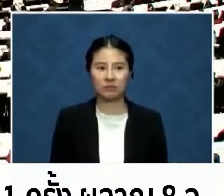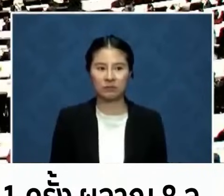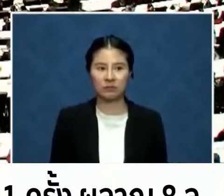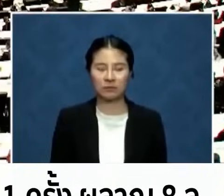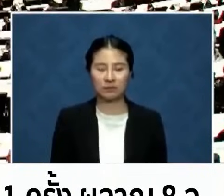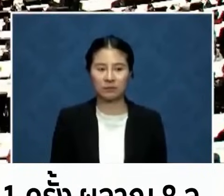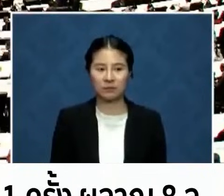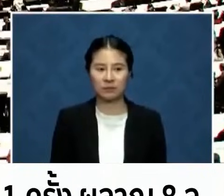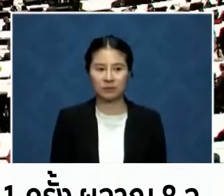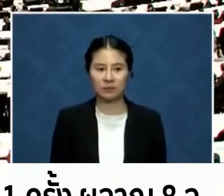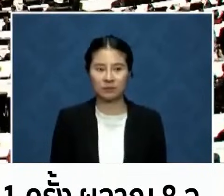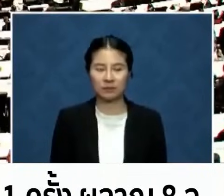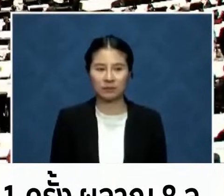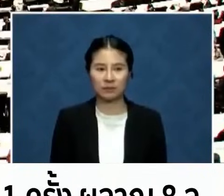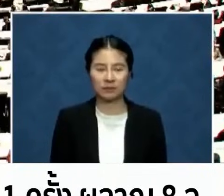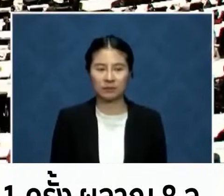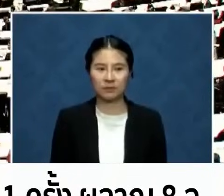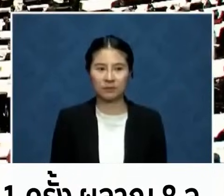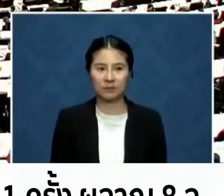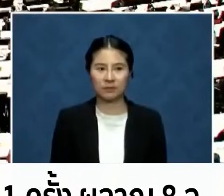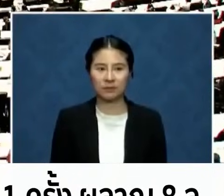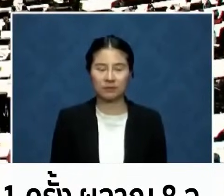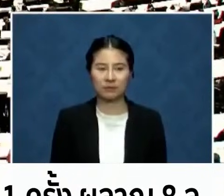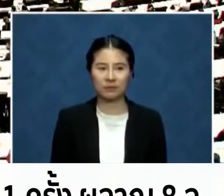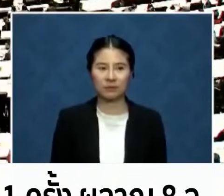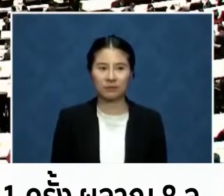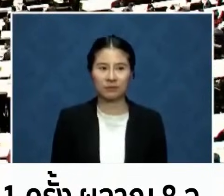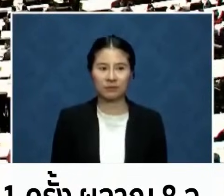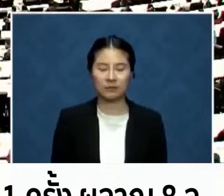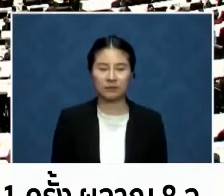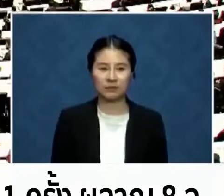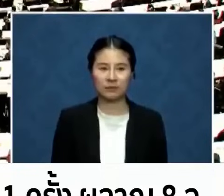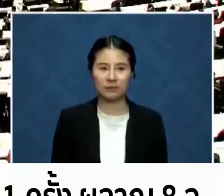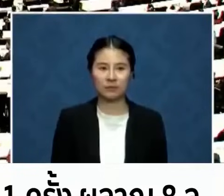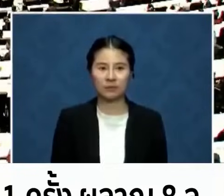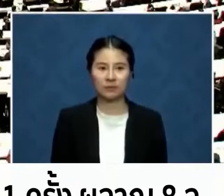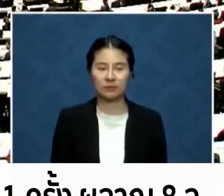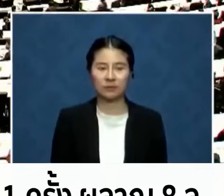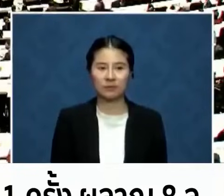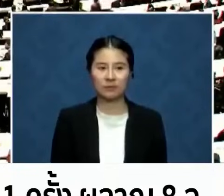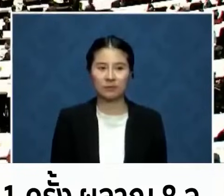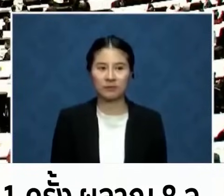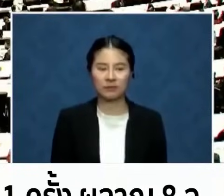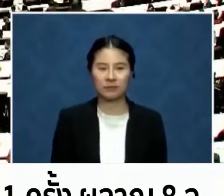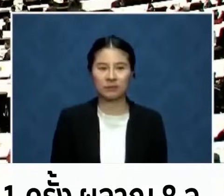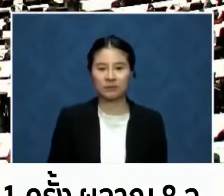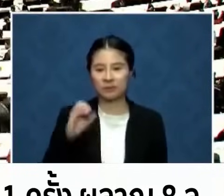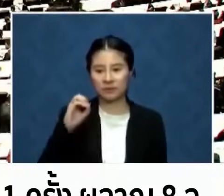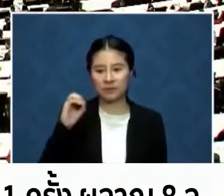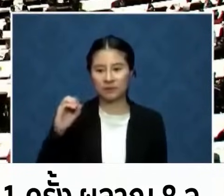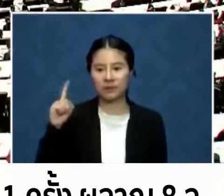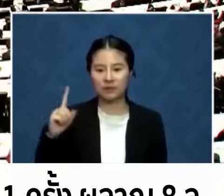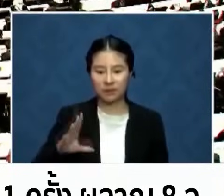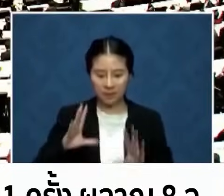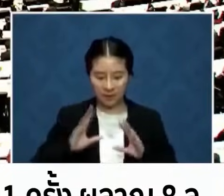สภาแล้วไม่แสดงตนหรือว่าแสดงตนในห้องประชุมสภาแล้วไม่ลงมติเนี่ยโอ้โหคงมีการปั่นแฮชแทกกันสารพัดแล้วอ่ะครับ